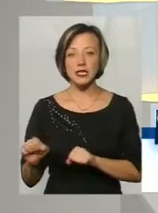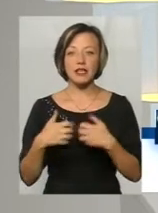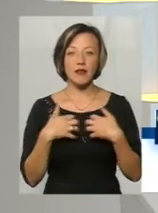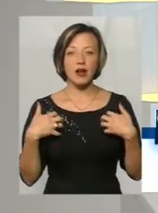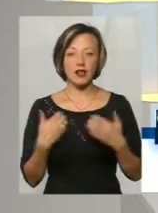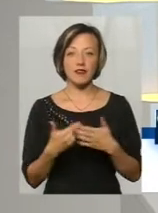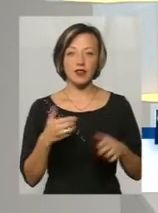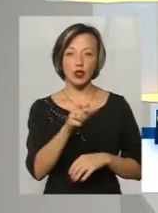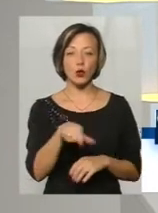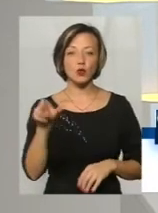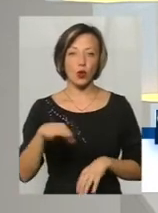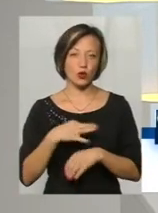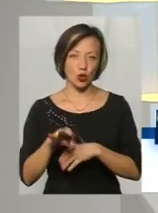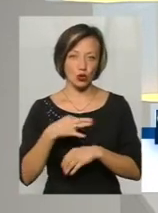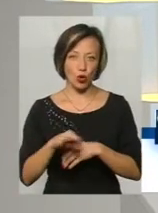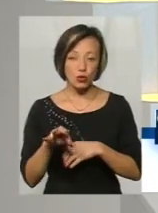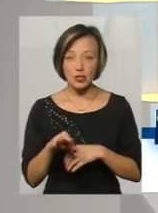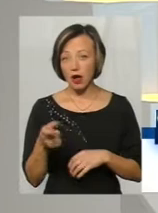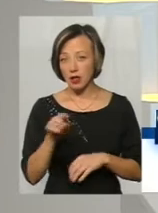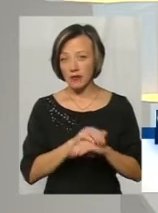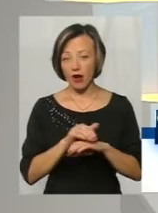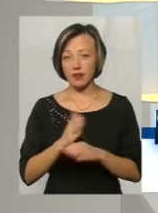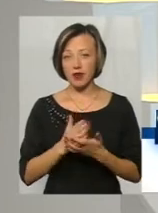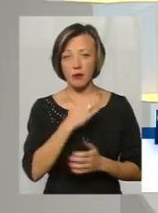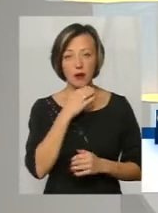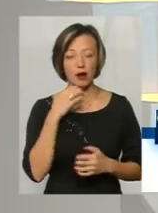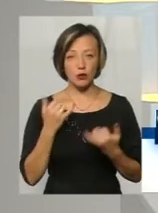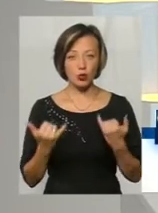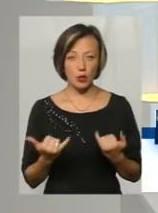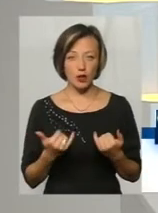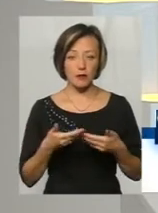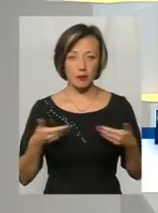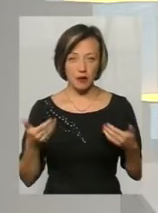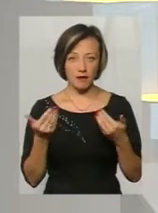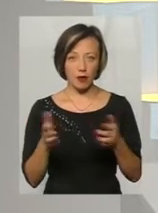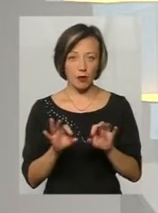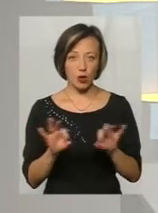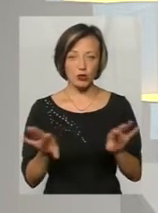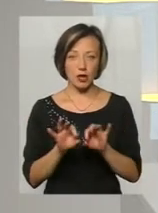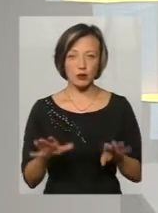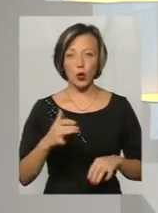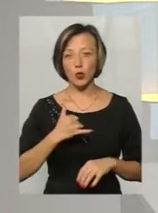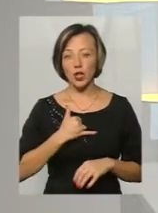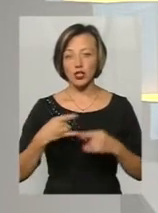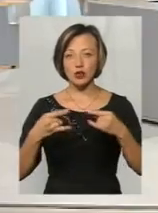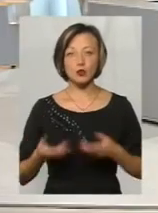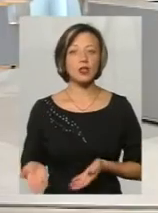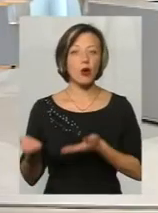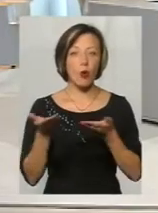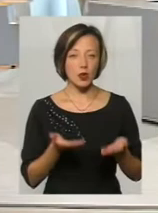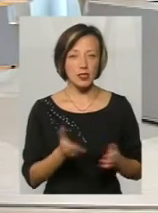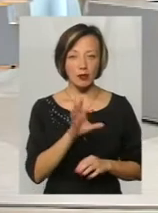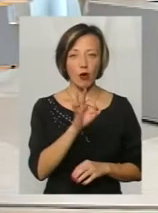від людської жорстокості. Адже фактів є багато, і сьогодні ми вам про них розкажемо. А у нашій студії сьогодні гості